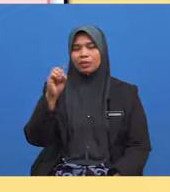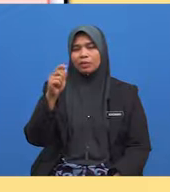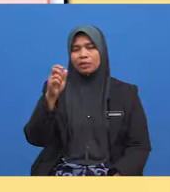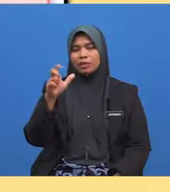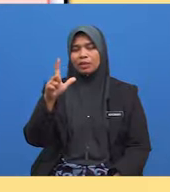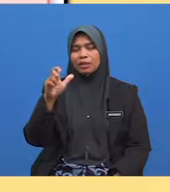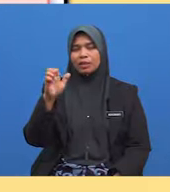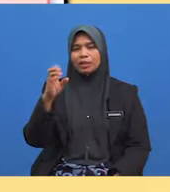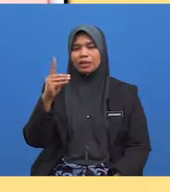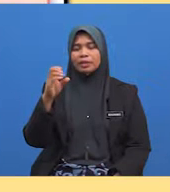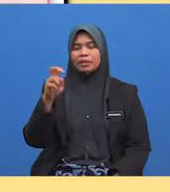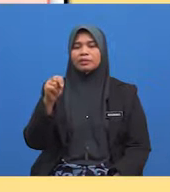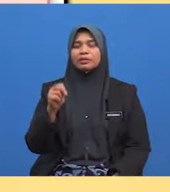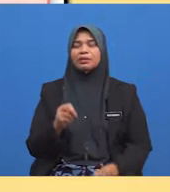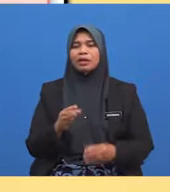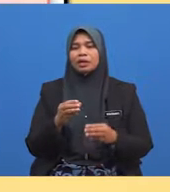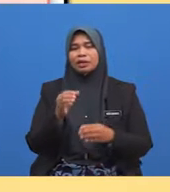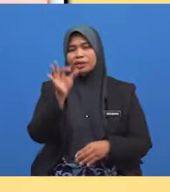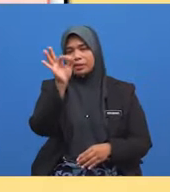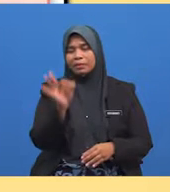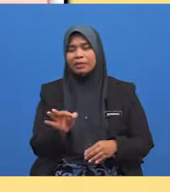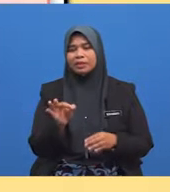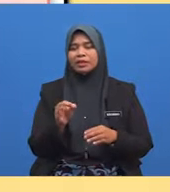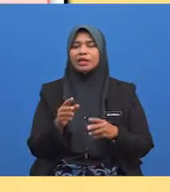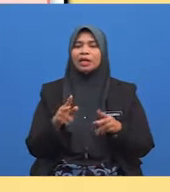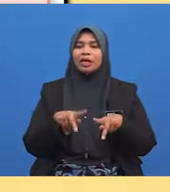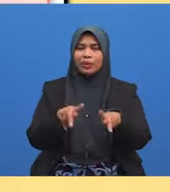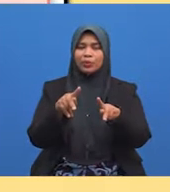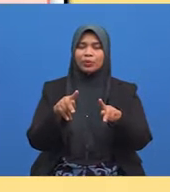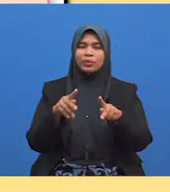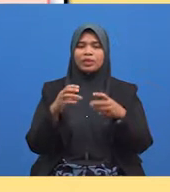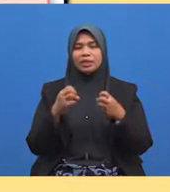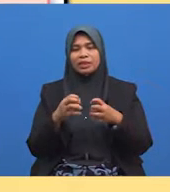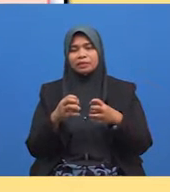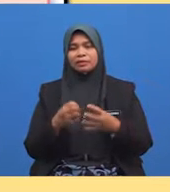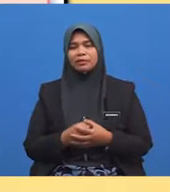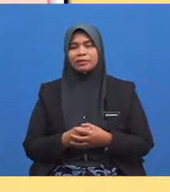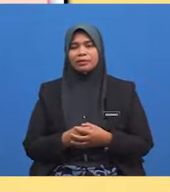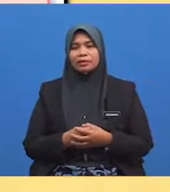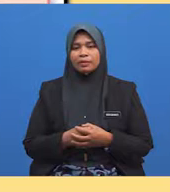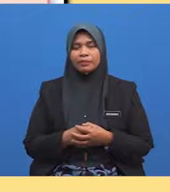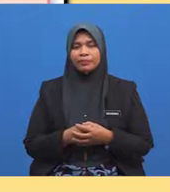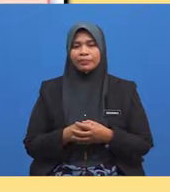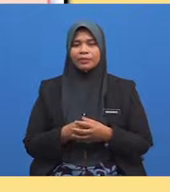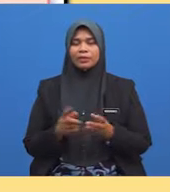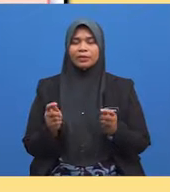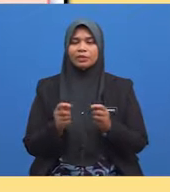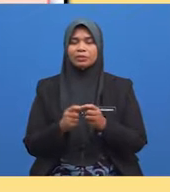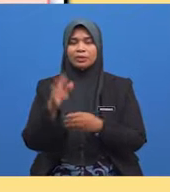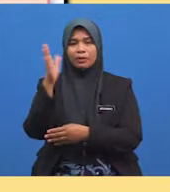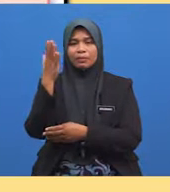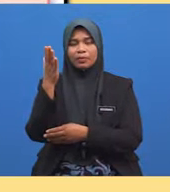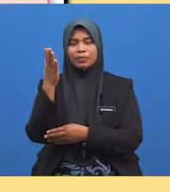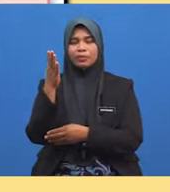dikotiledon kebanyakannya mempunyai batang berkayu, iaitu keras. Contoh tumbuhan monokotiledon